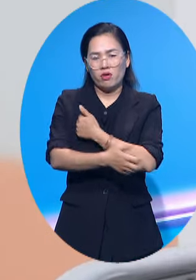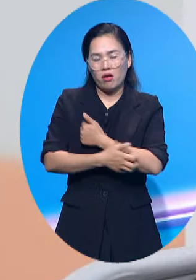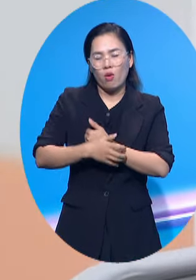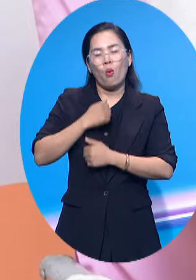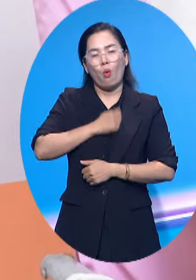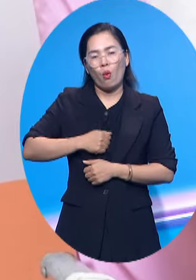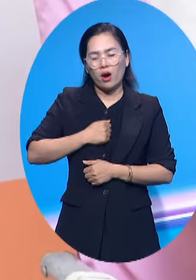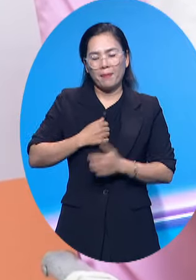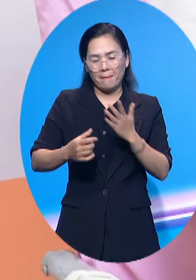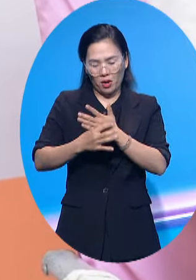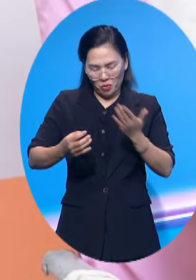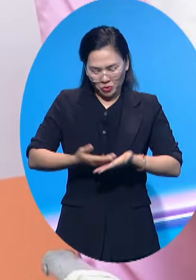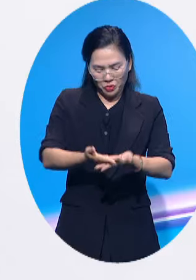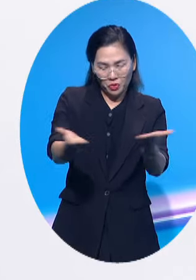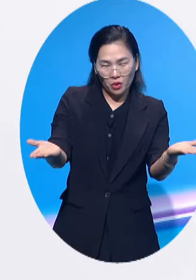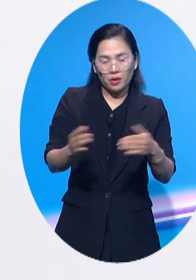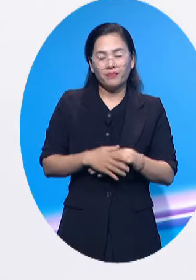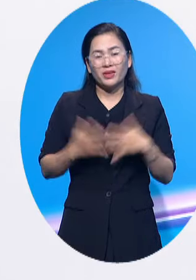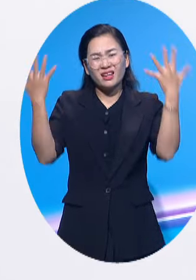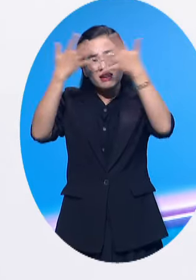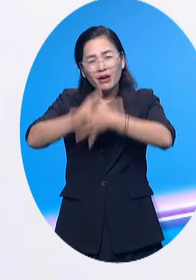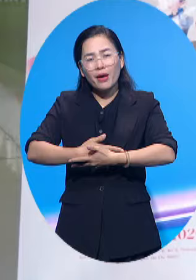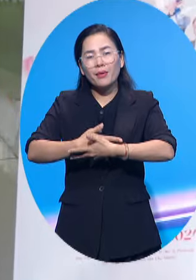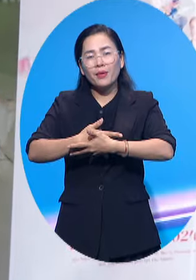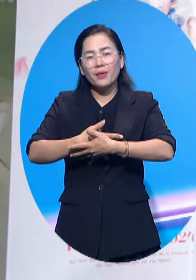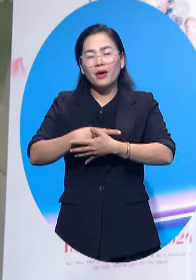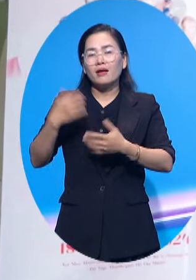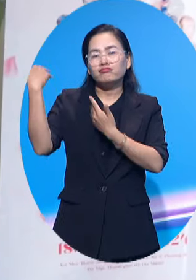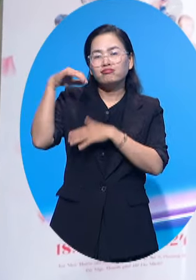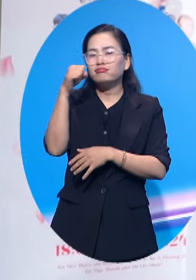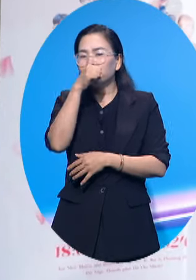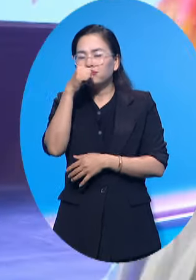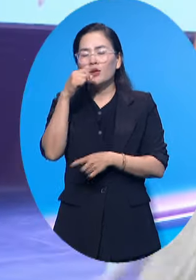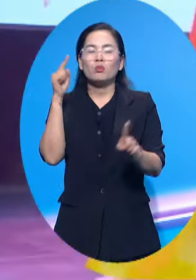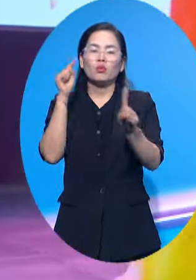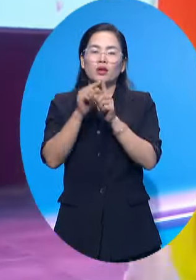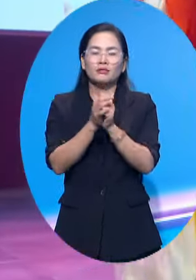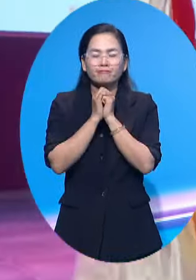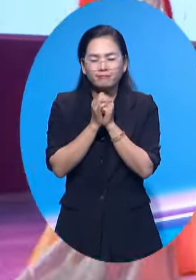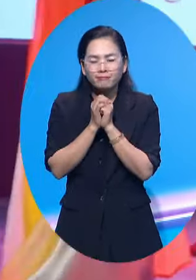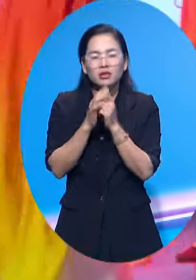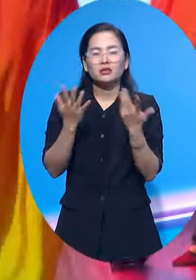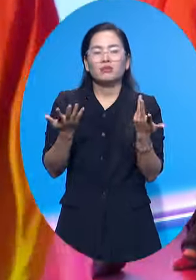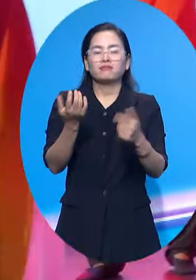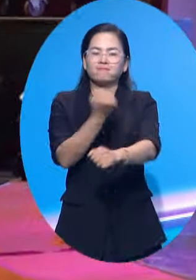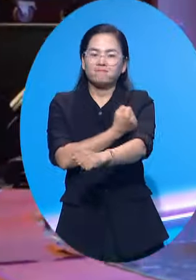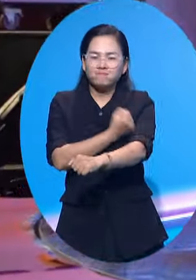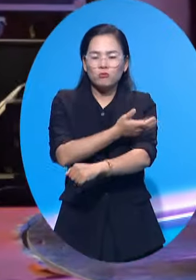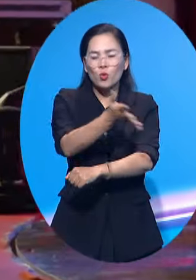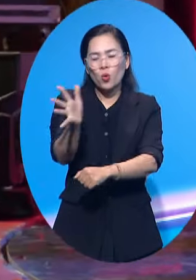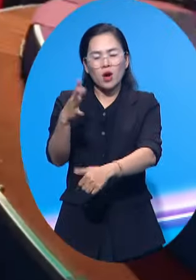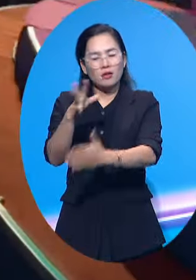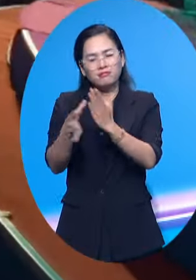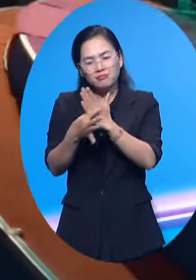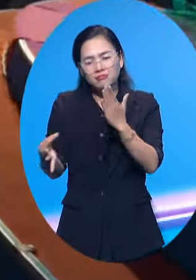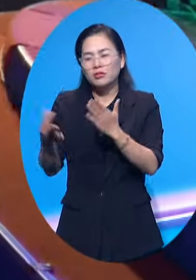hành trình lan tỏa yêu thương, đêm nghệ thuật tri ân Giọt Hồng đã được tổ chức nhằm tri ân các tình nguyện viên đã đồng hành cùng dự án. Dịp này, ban